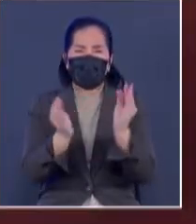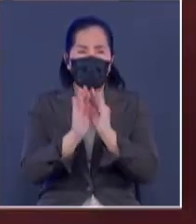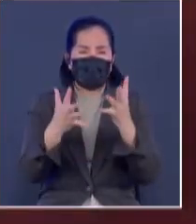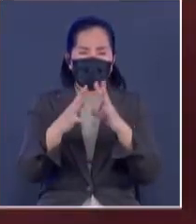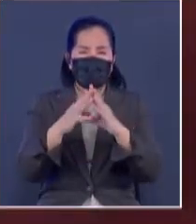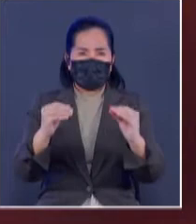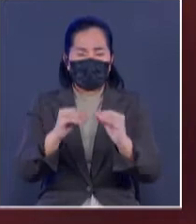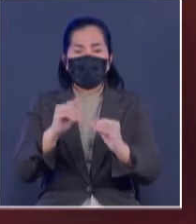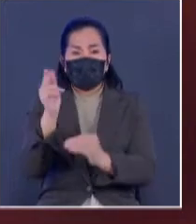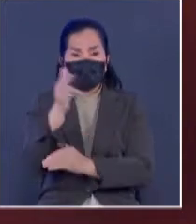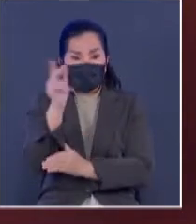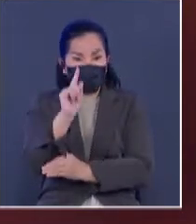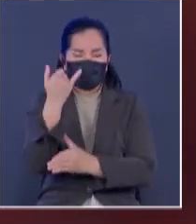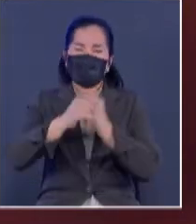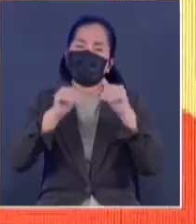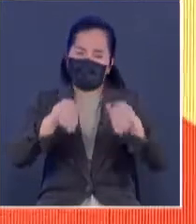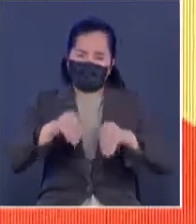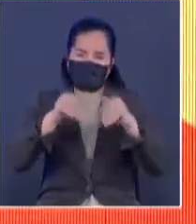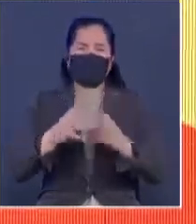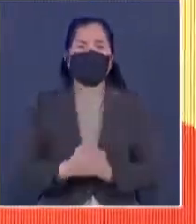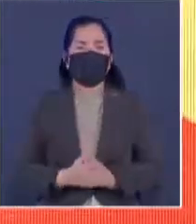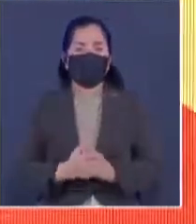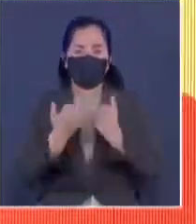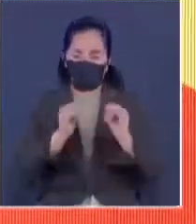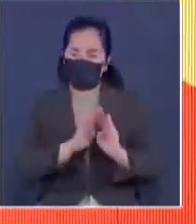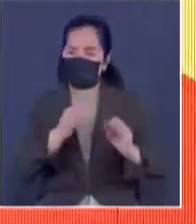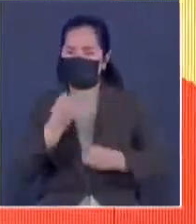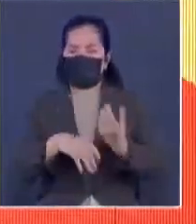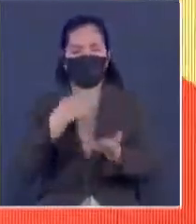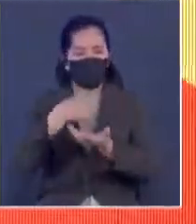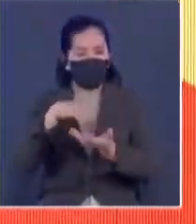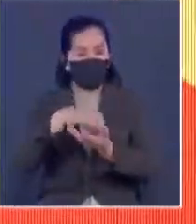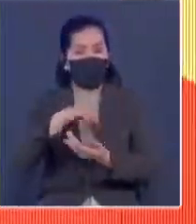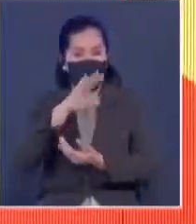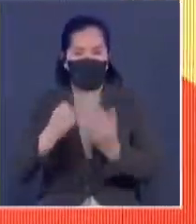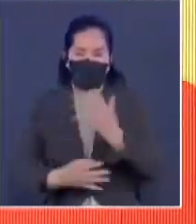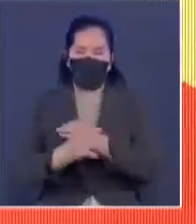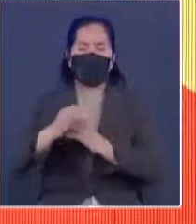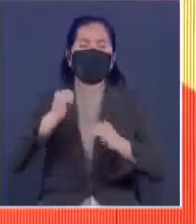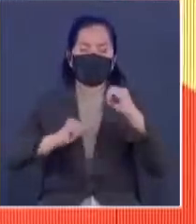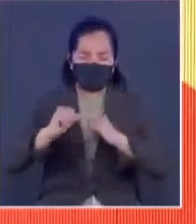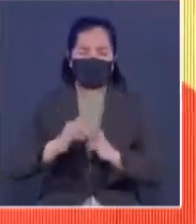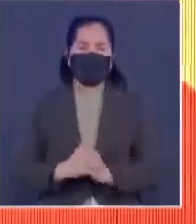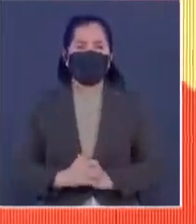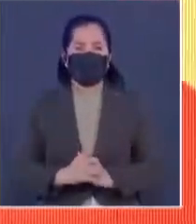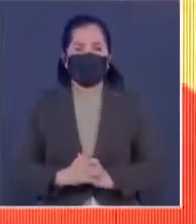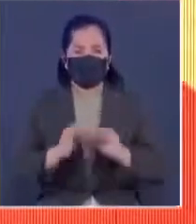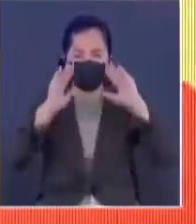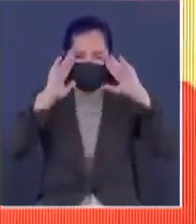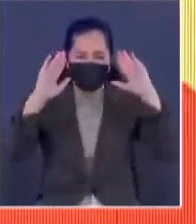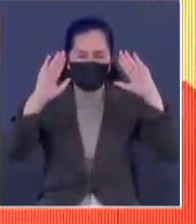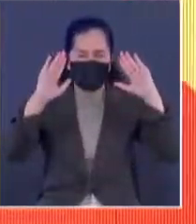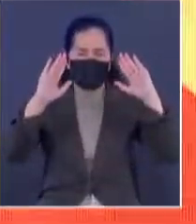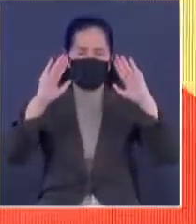ทำหนังถึงประเทศออสเตรเลียล่าสุดนะคะพี่ตู่ภพธรก็ออกมาเปิดใจถึงการที่ได้ไปเล่นภาพยนตร์ 13 Lives ค่ะว่าถือว่าเป็นประสบ